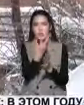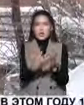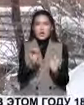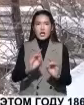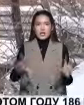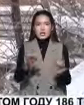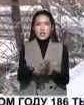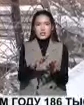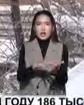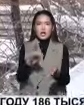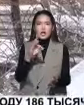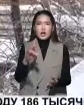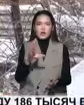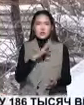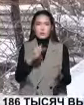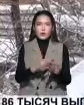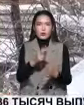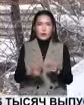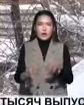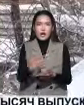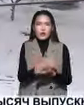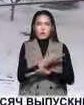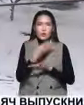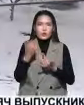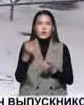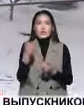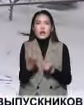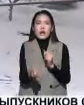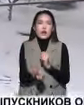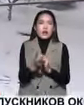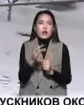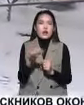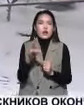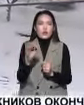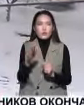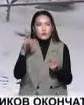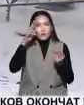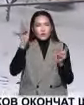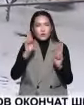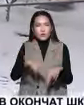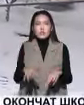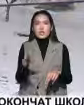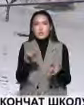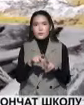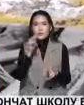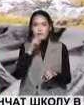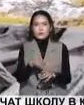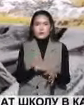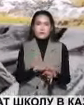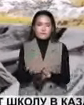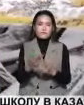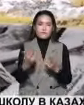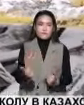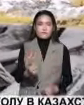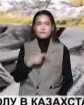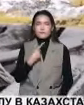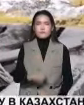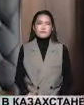показаниях он заявил, что кран был до конца не собран, и как там оказался крановщик, он не знает. Тем не менее, свою вину признал в полном